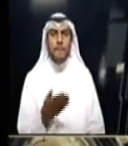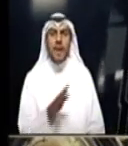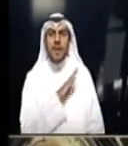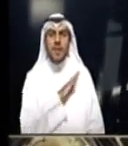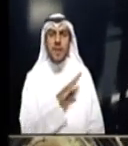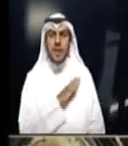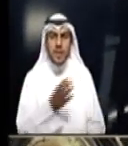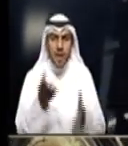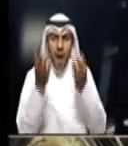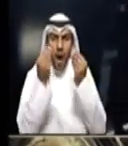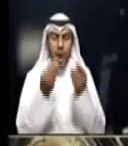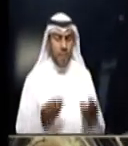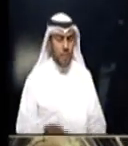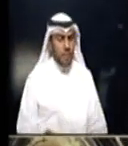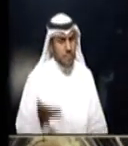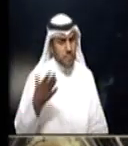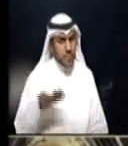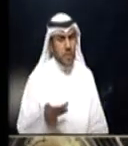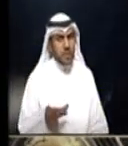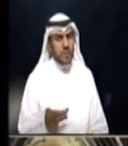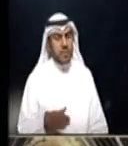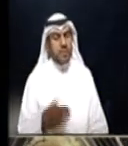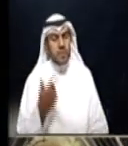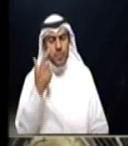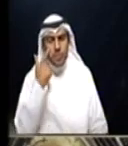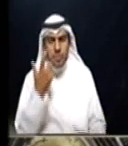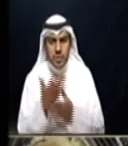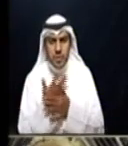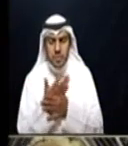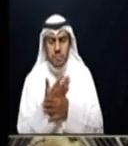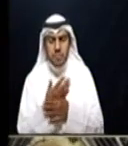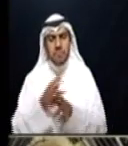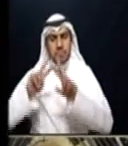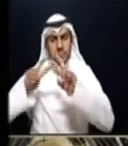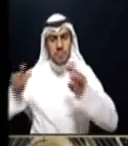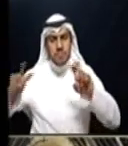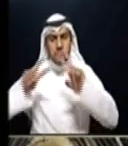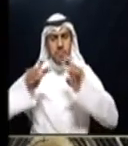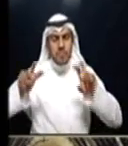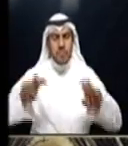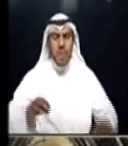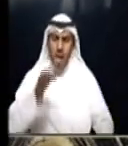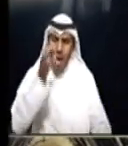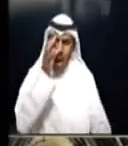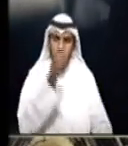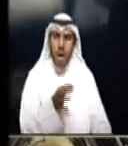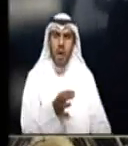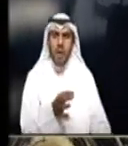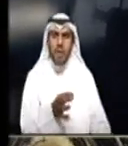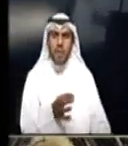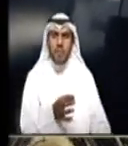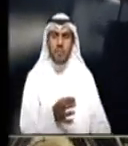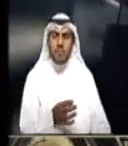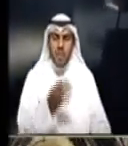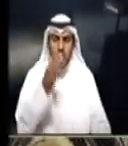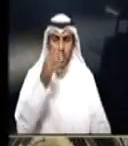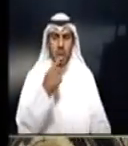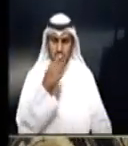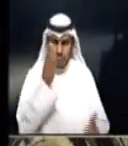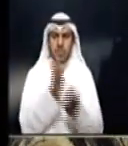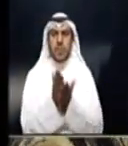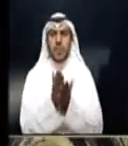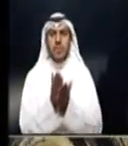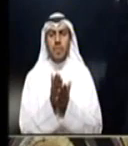تحقيق مشتركة مع الصحة بالواقعتين، وشددت على أنها ستتعامل مع الموضوع بكل حيادية وسوف